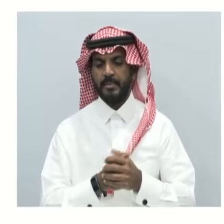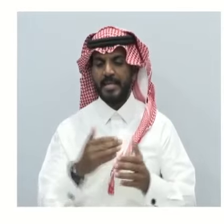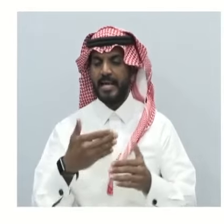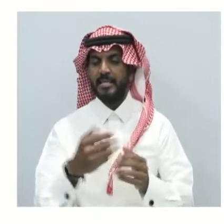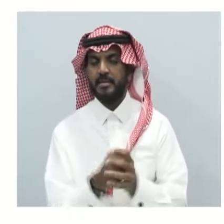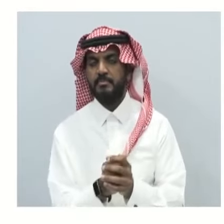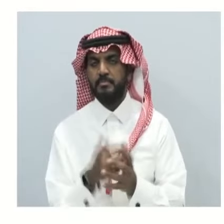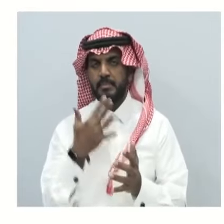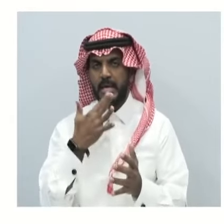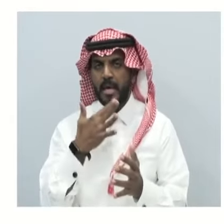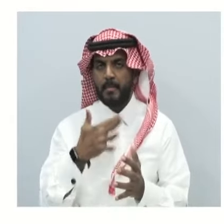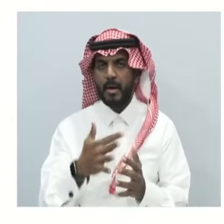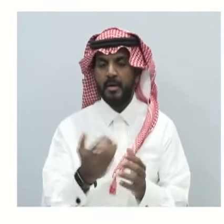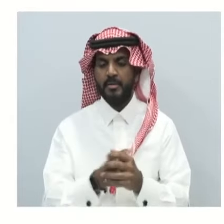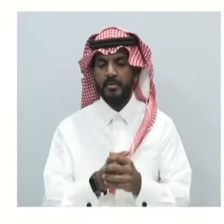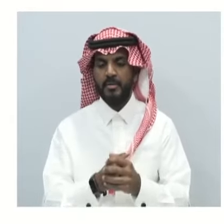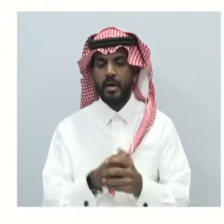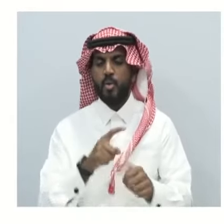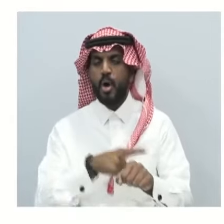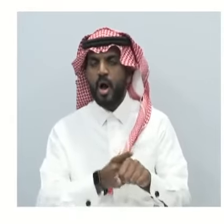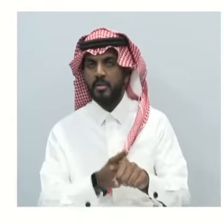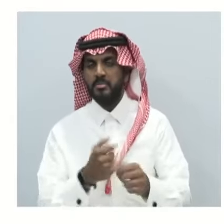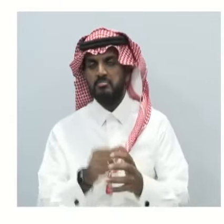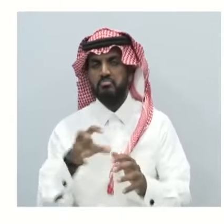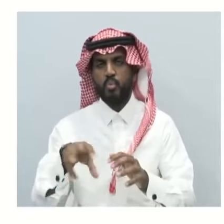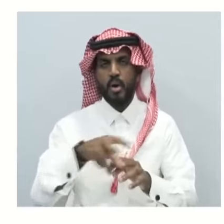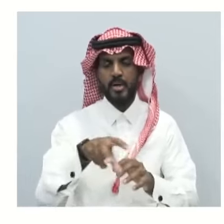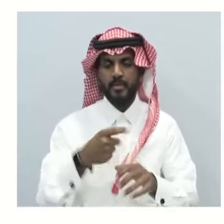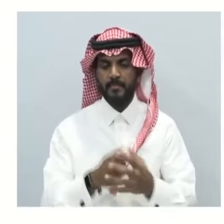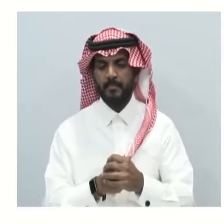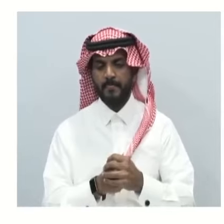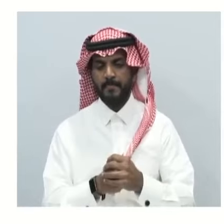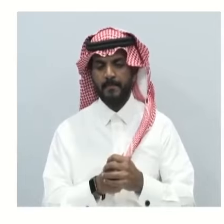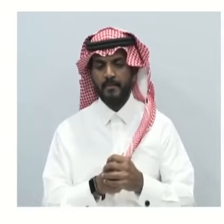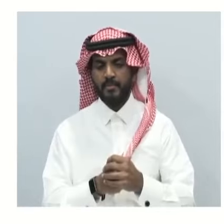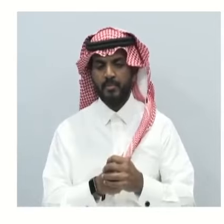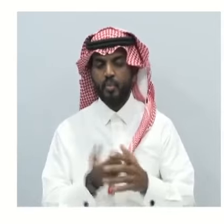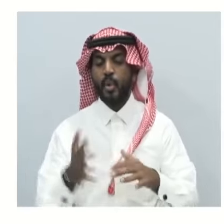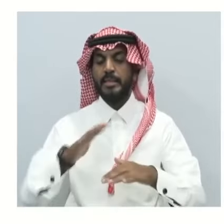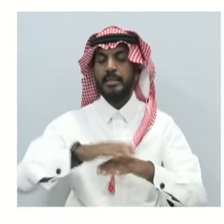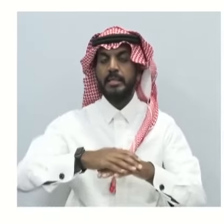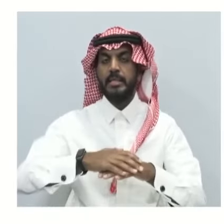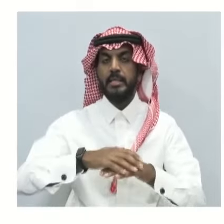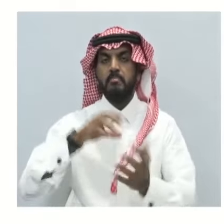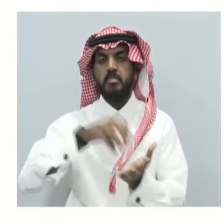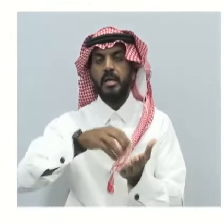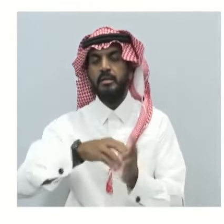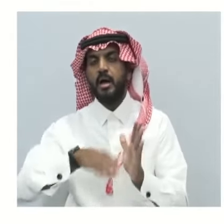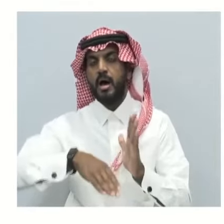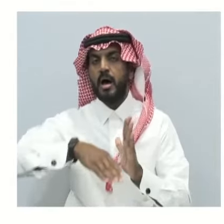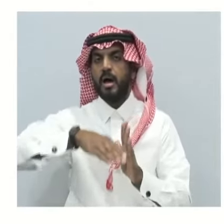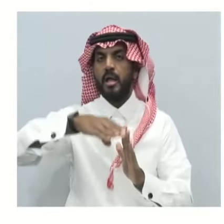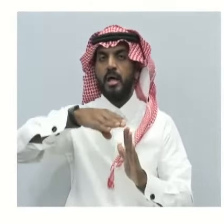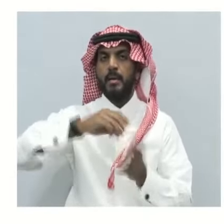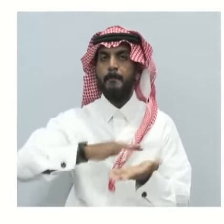تتقدم مياه البحر في اوقات معينه وهي بذلك تغطي مناطق اعلى من